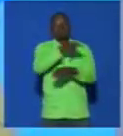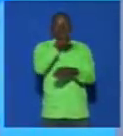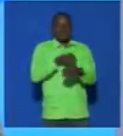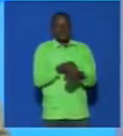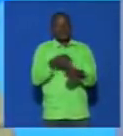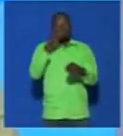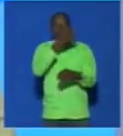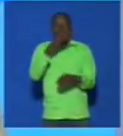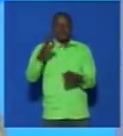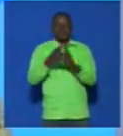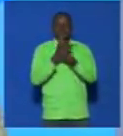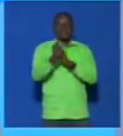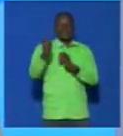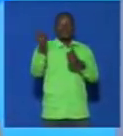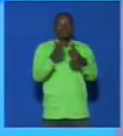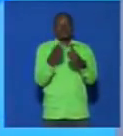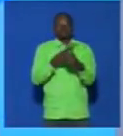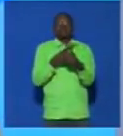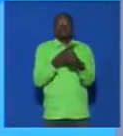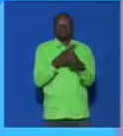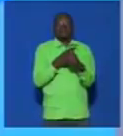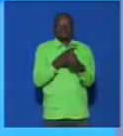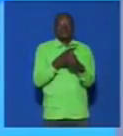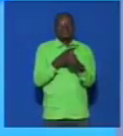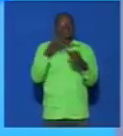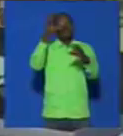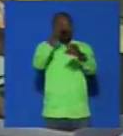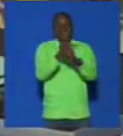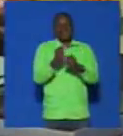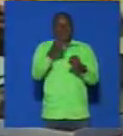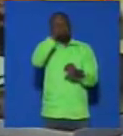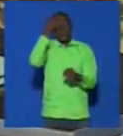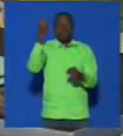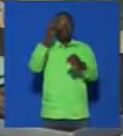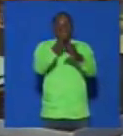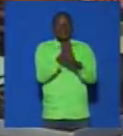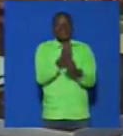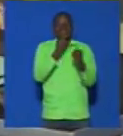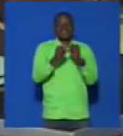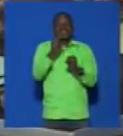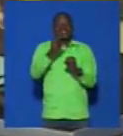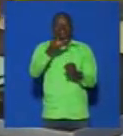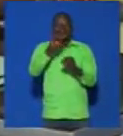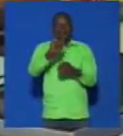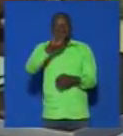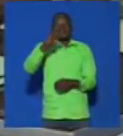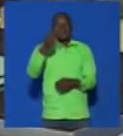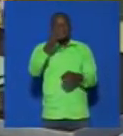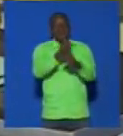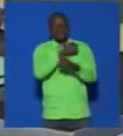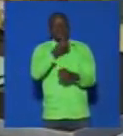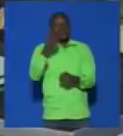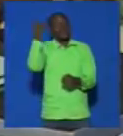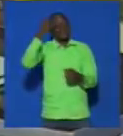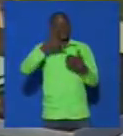la qualifier ça c'est le premier cas de figure le burkina doit aussi gagner parce qu'en gagnant et que si l'angola dédaigne pas fait match nul l'angola